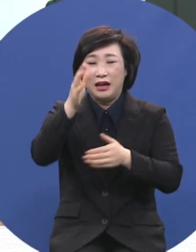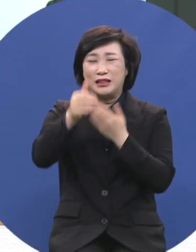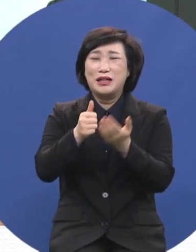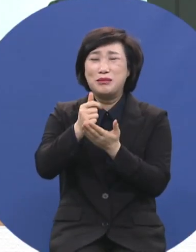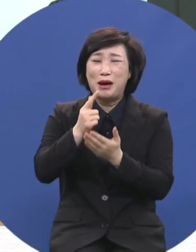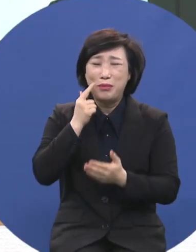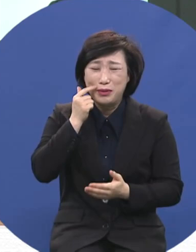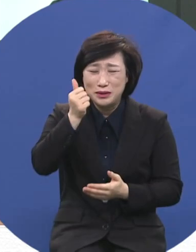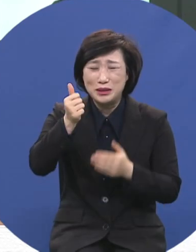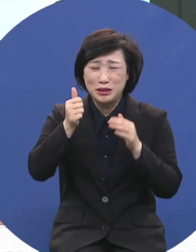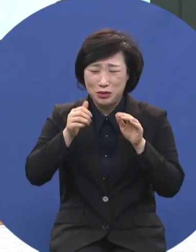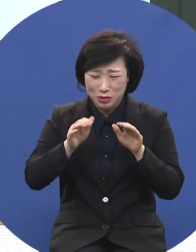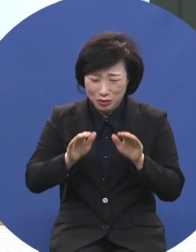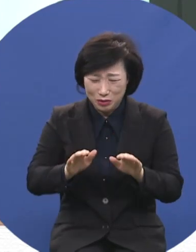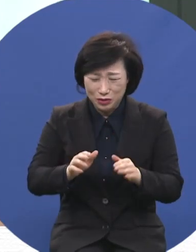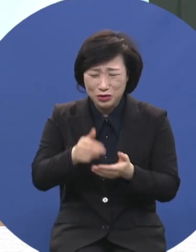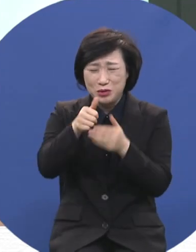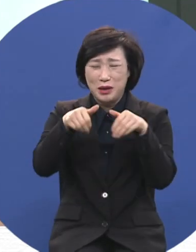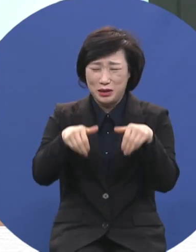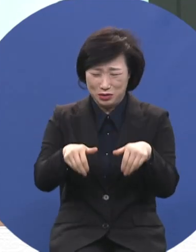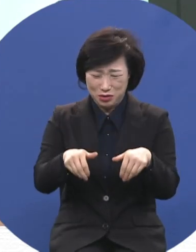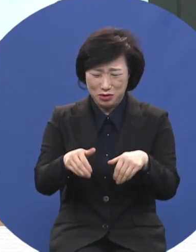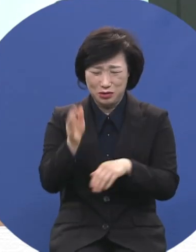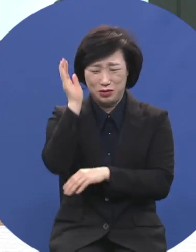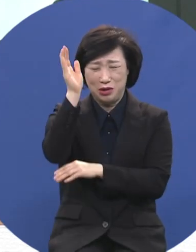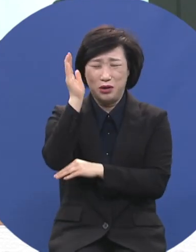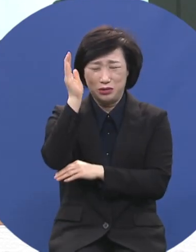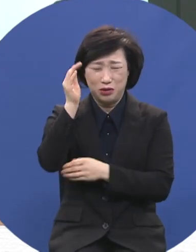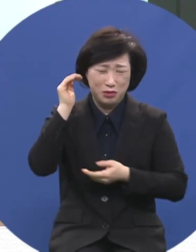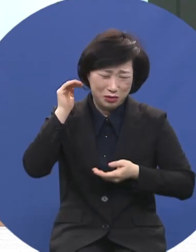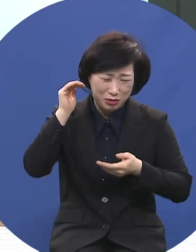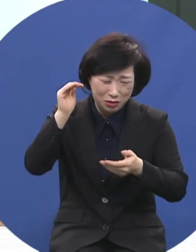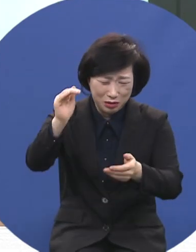오늘도 주의 종을 통하여